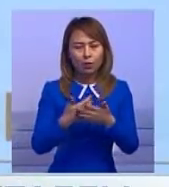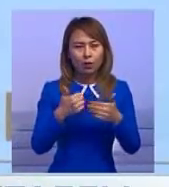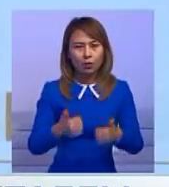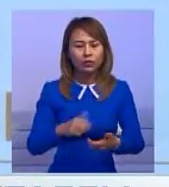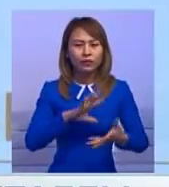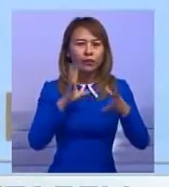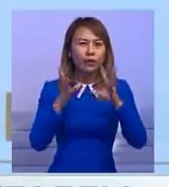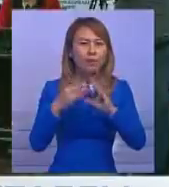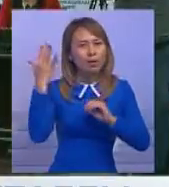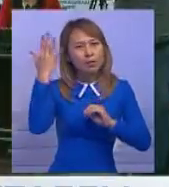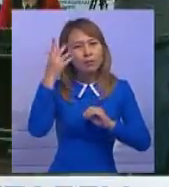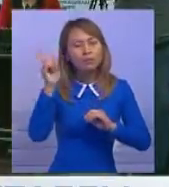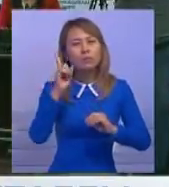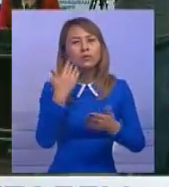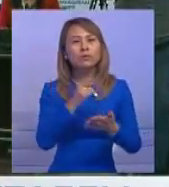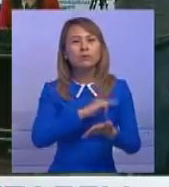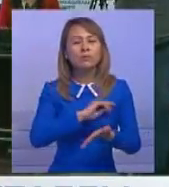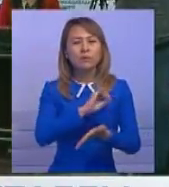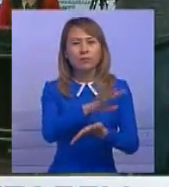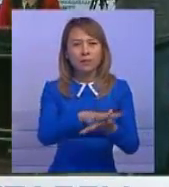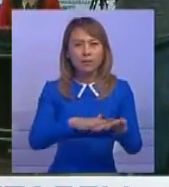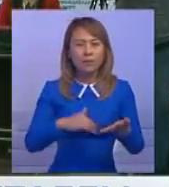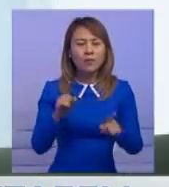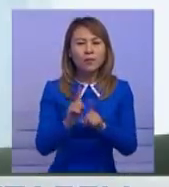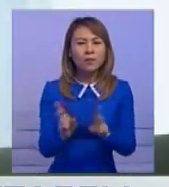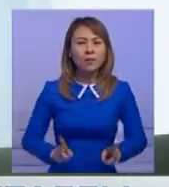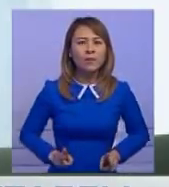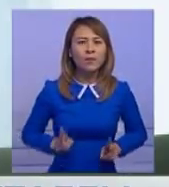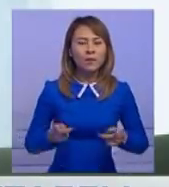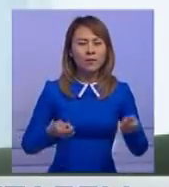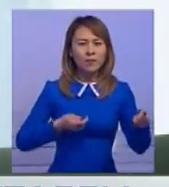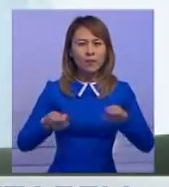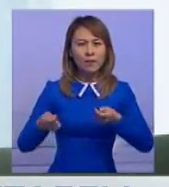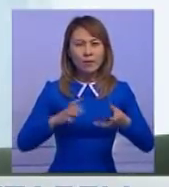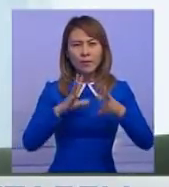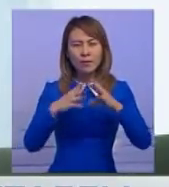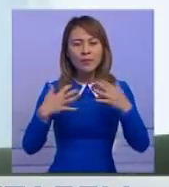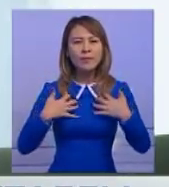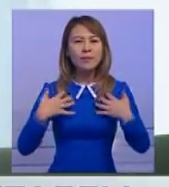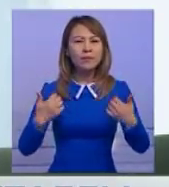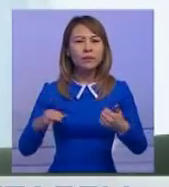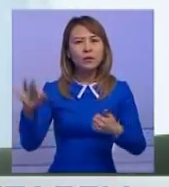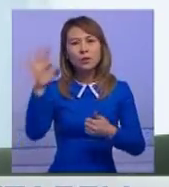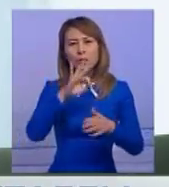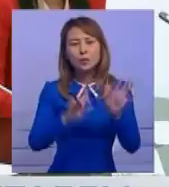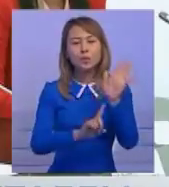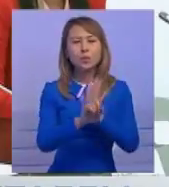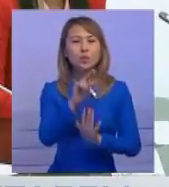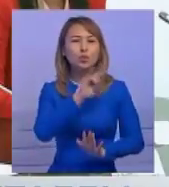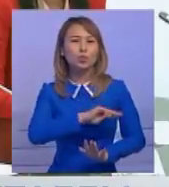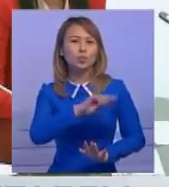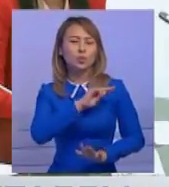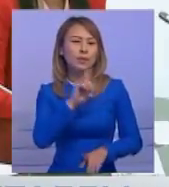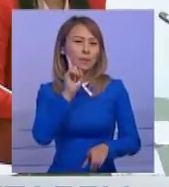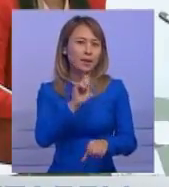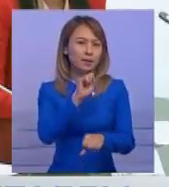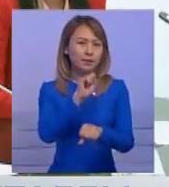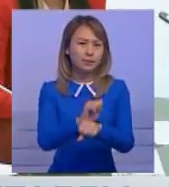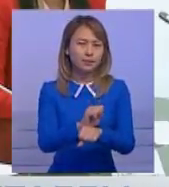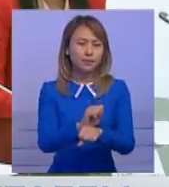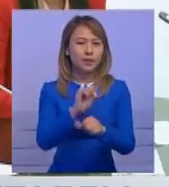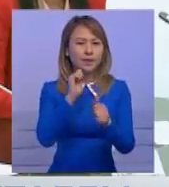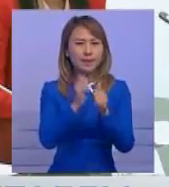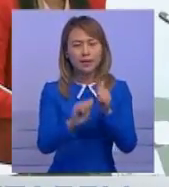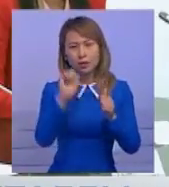Бул максаттагы жумуштар жалгасууда. Бүгүндө кылмыштык аткаруу жүйөсү менен ден саулык сактоо мекемелеринин жумушуна мониторинг жүргүзүлүүдө.